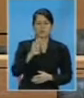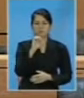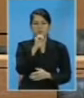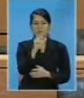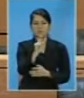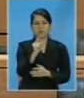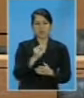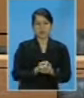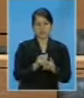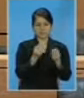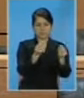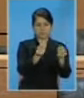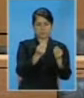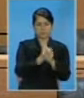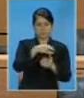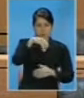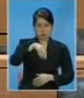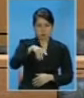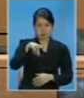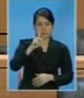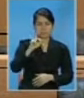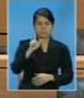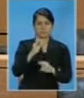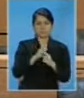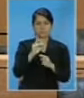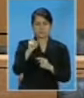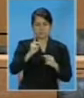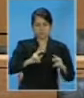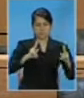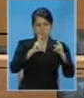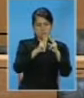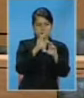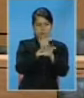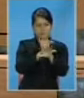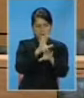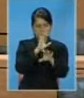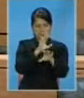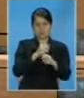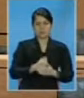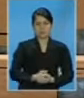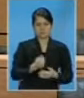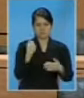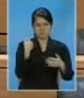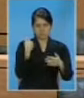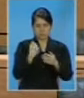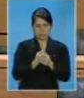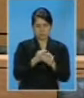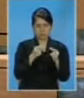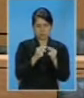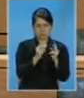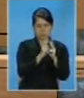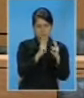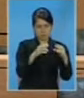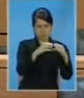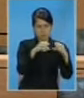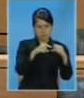านกระทรวงปลัดกระทรวงมหาดไทยที่ได้แต่งตั้งคณะกรรมการจัดซื้อจัดจ้างโดยวิธีพิเศษเ